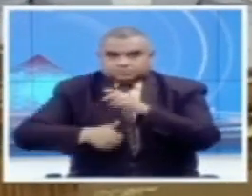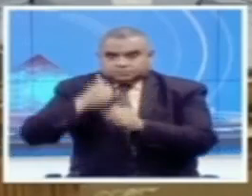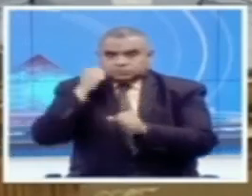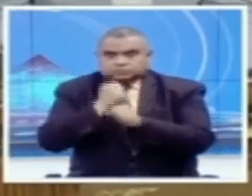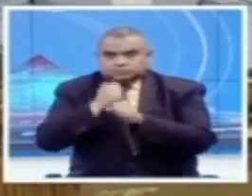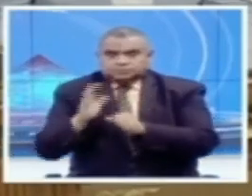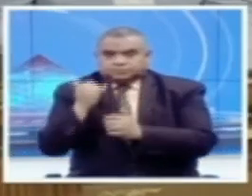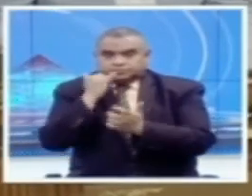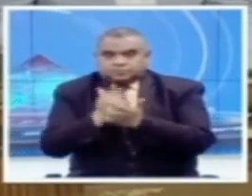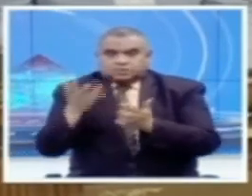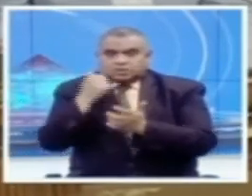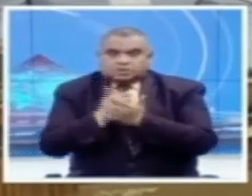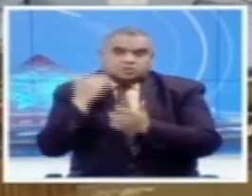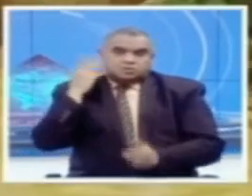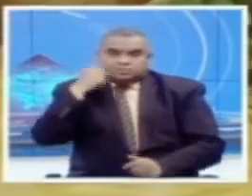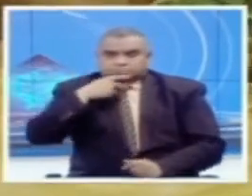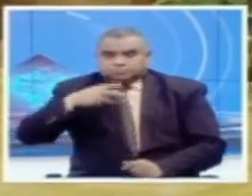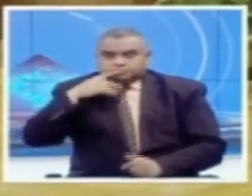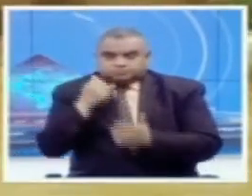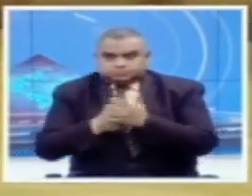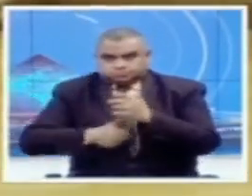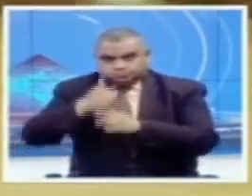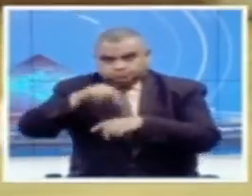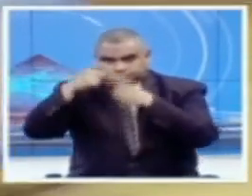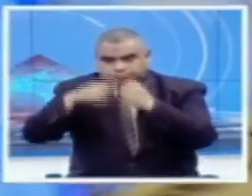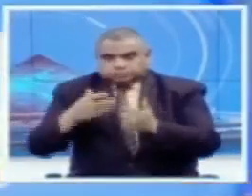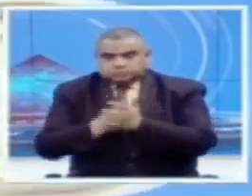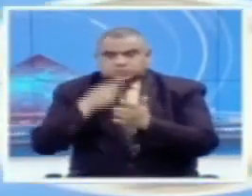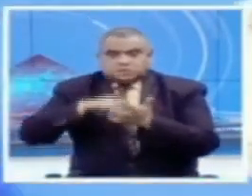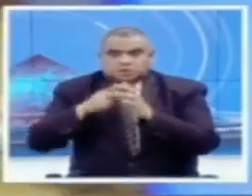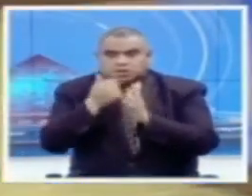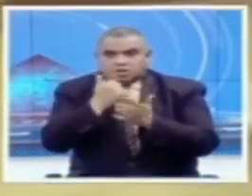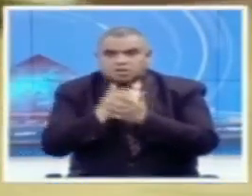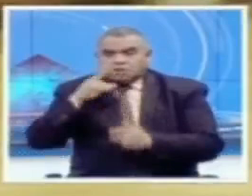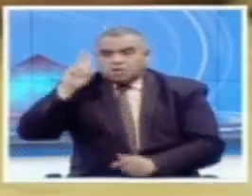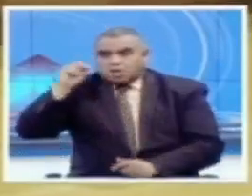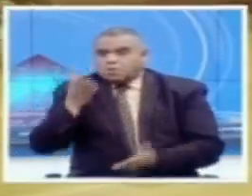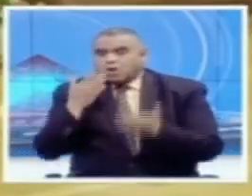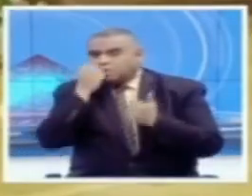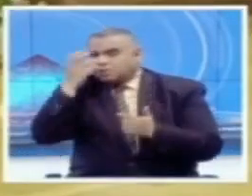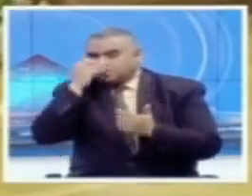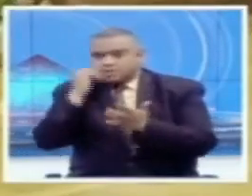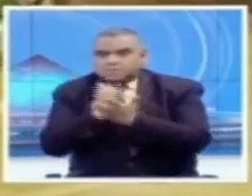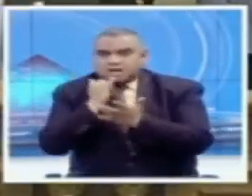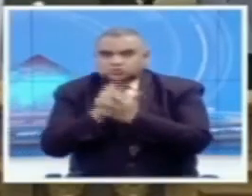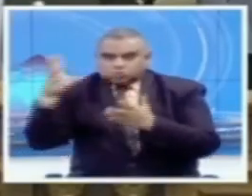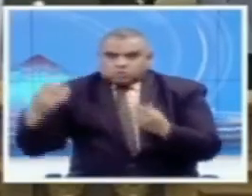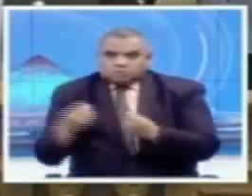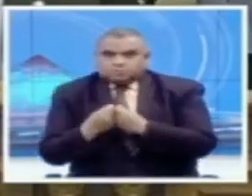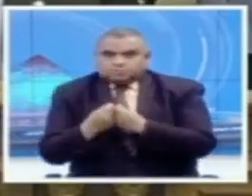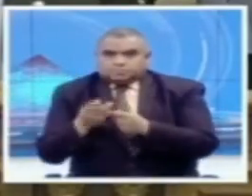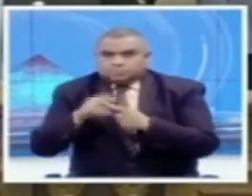للدورة 27 لمؤتمر الدول الأطراف لاتفاقية الأمم المتحدة لتغير المناخ.